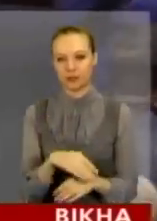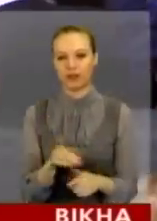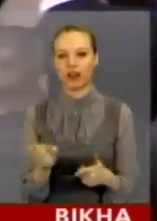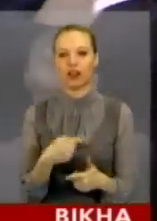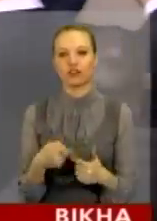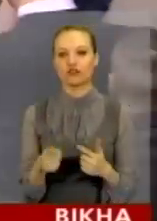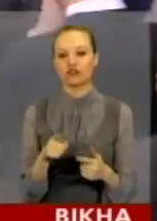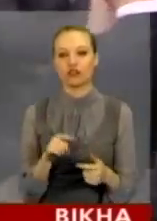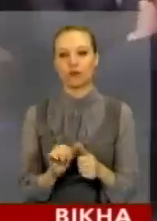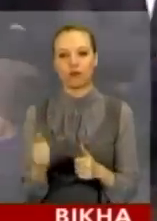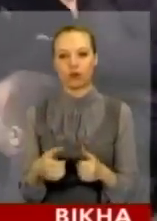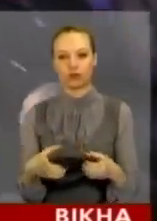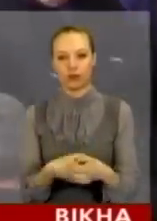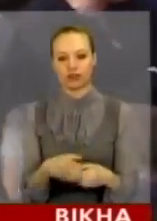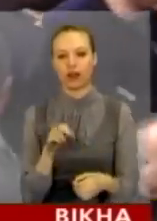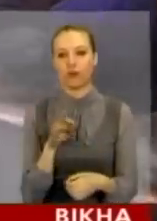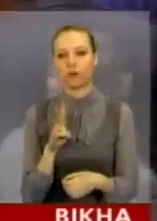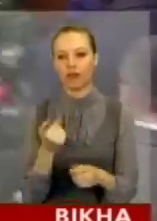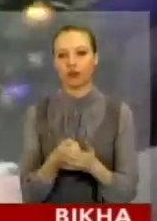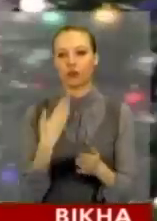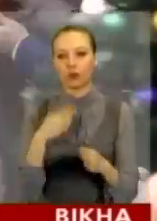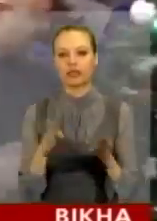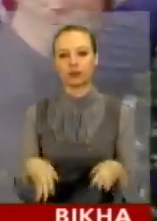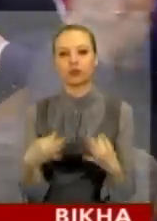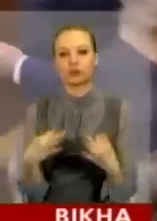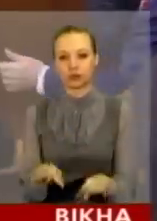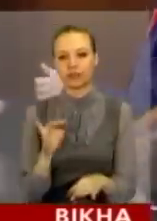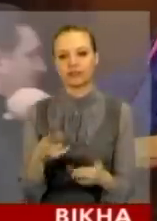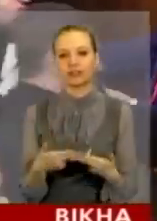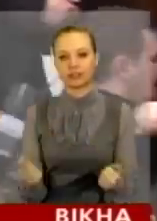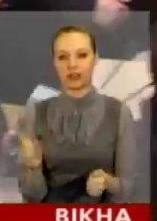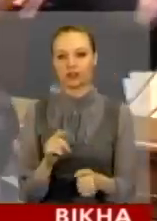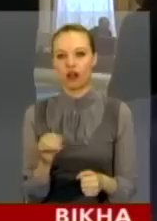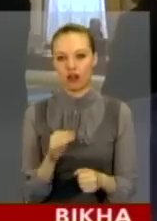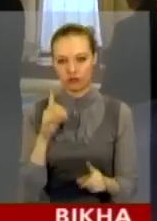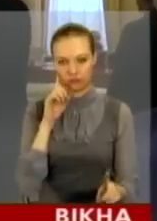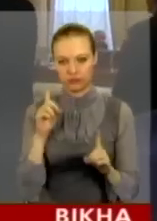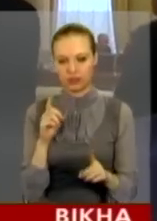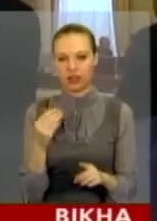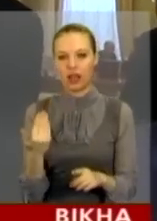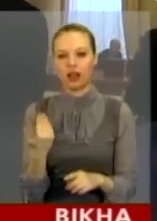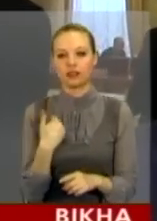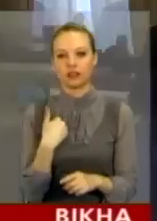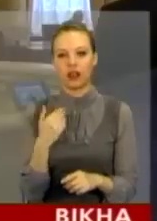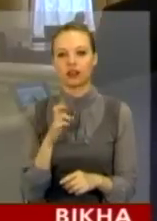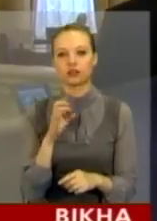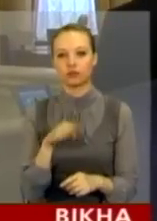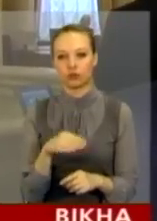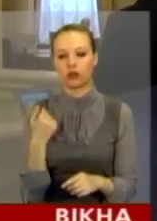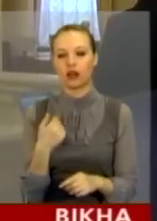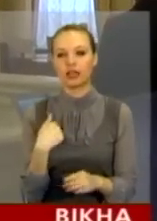то позапартійність. Але Поплавського до трибуни пустили. Він зізнався, що аж сторопів. Нас б'ють, ми кричаємо.